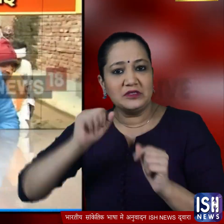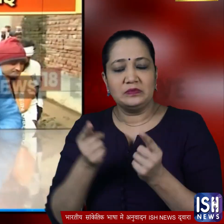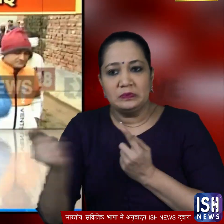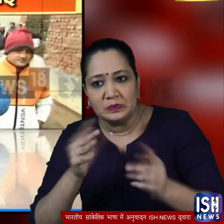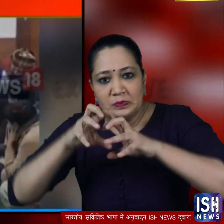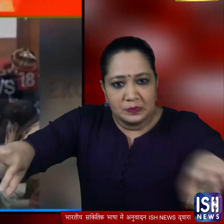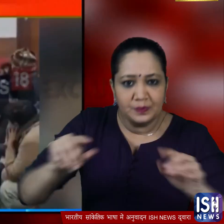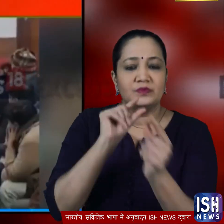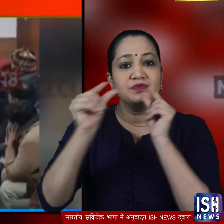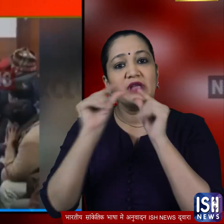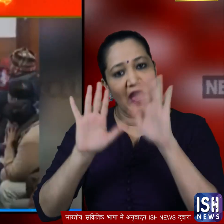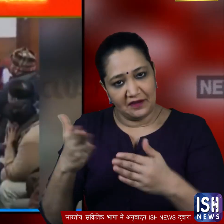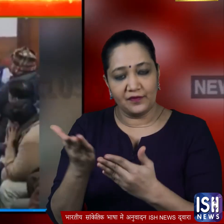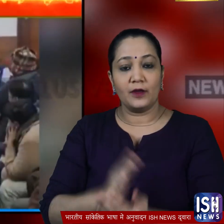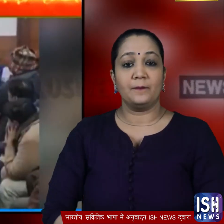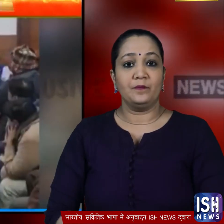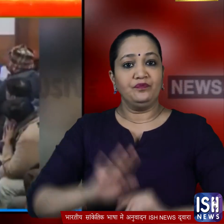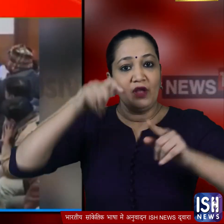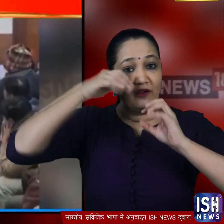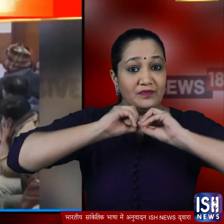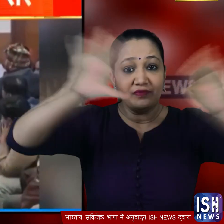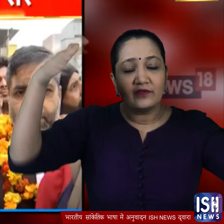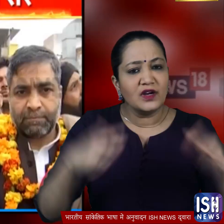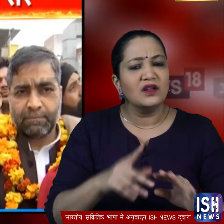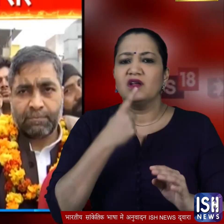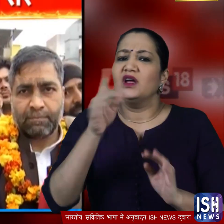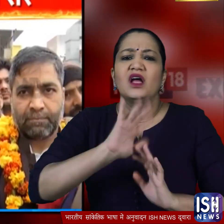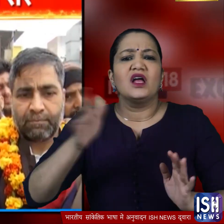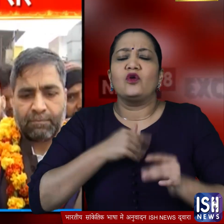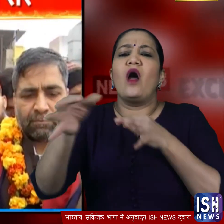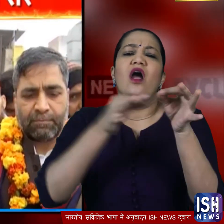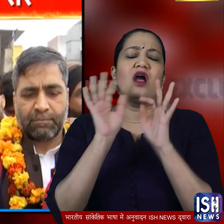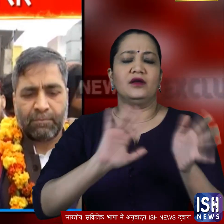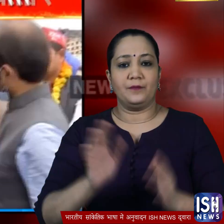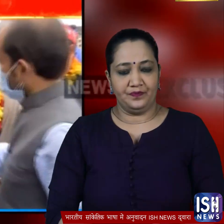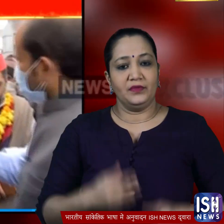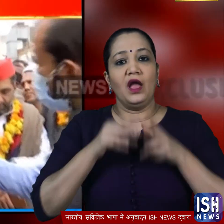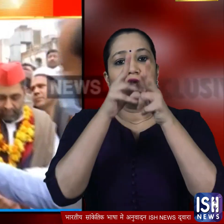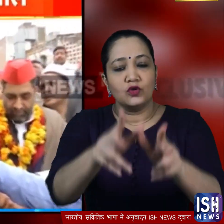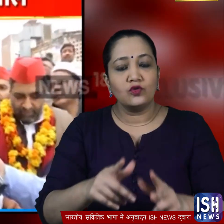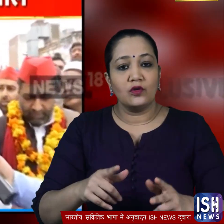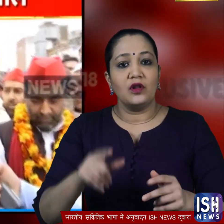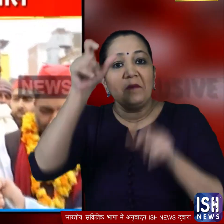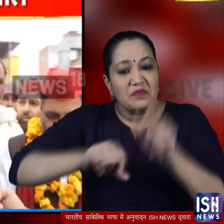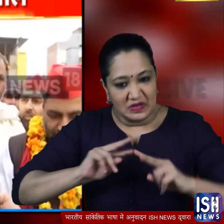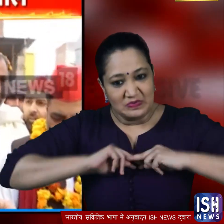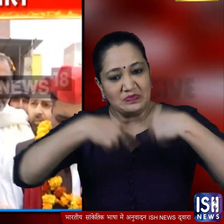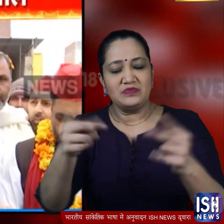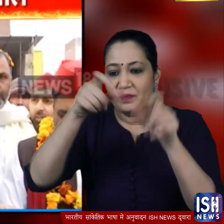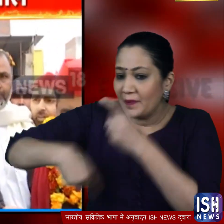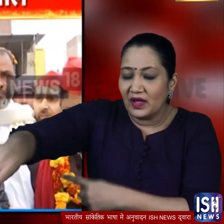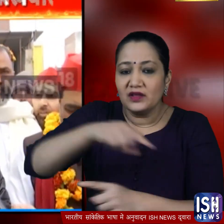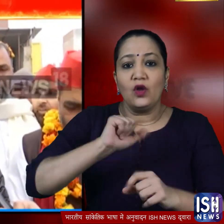नजर आए थे, जिसके वायरल हो जाने के बाद उन्होंने अपने विवादास्पद बयान पर सफाई दी। मैंने कहा था कि बदला जनता